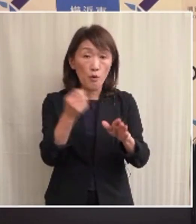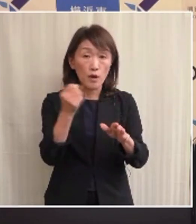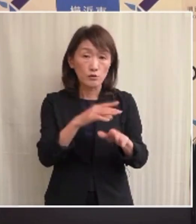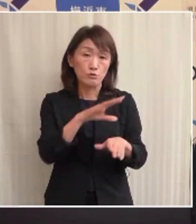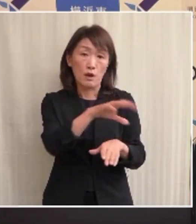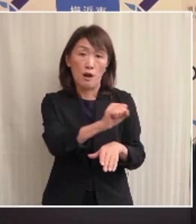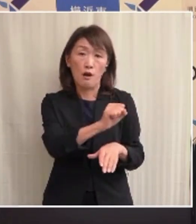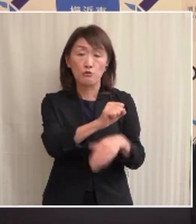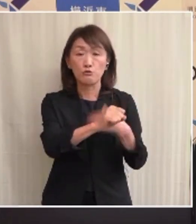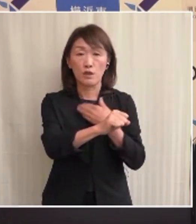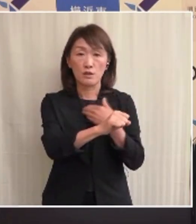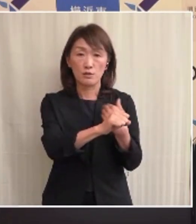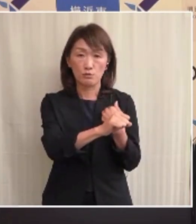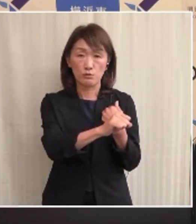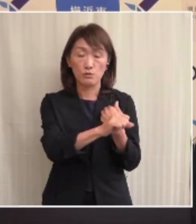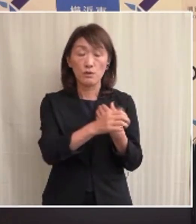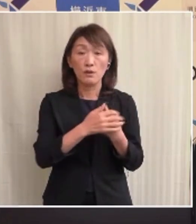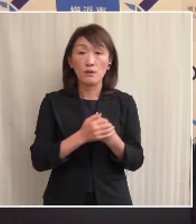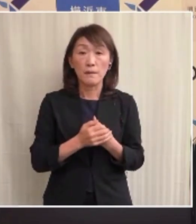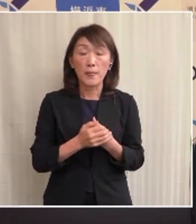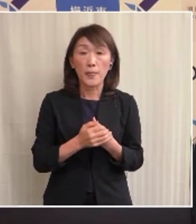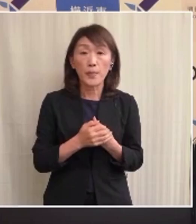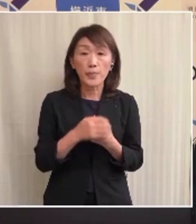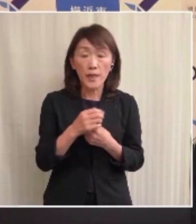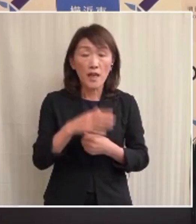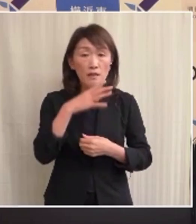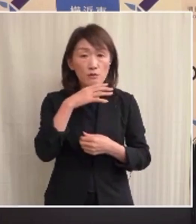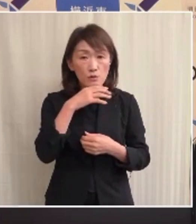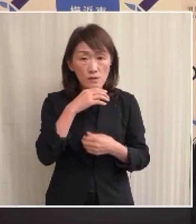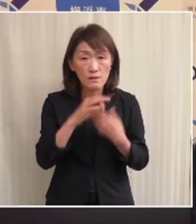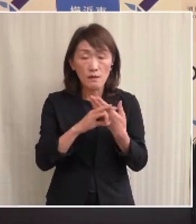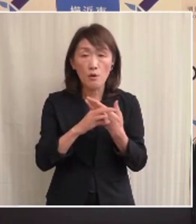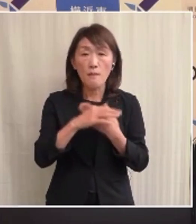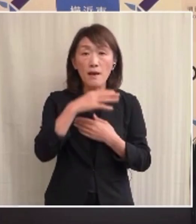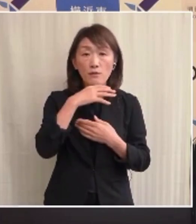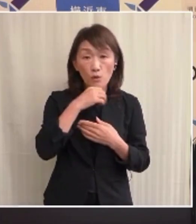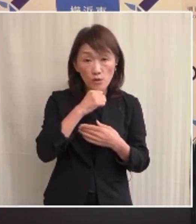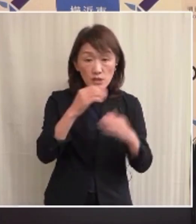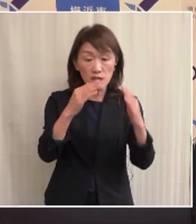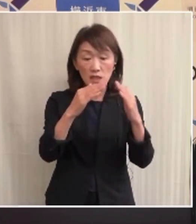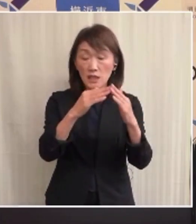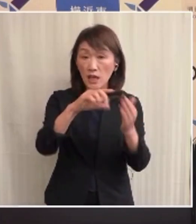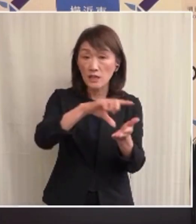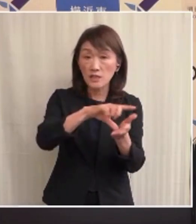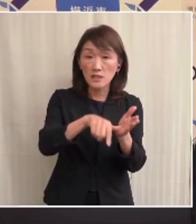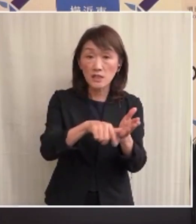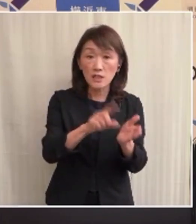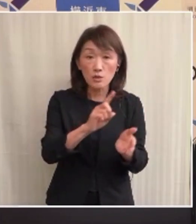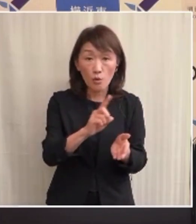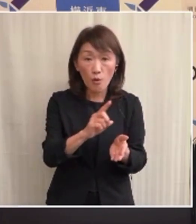で使用状況を、把握いたしまして、こう年齢とかお住まいの地域っていうのが、